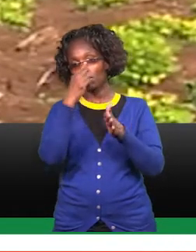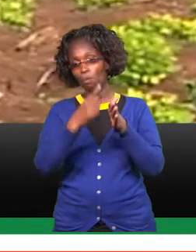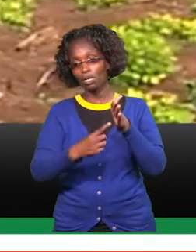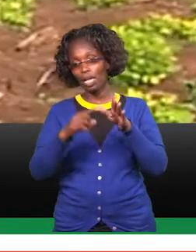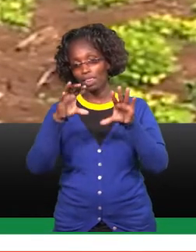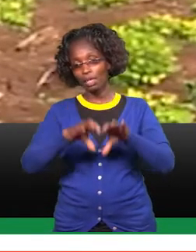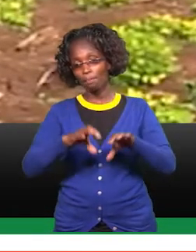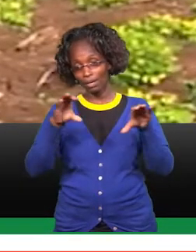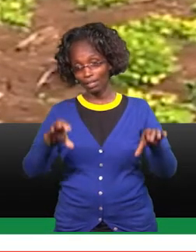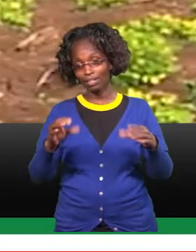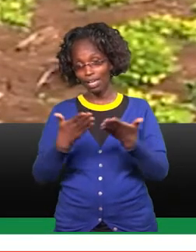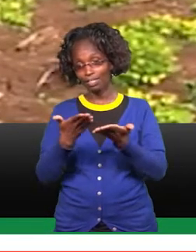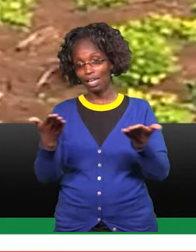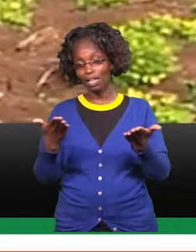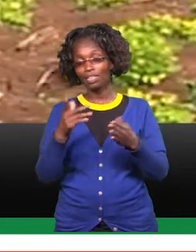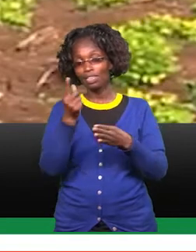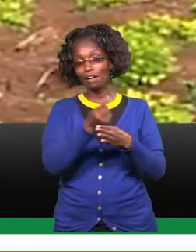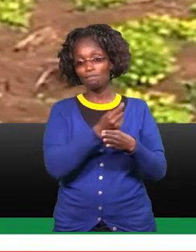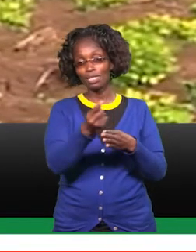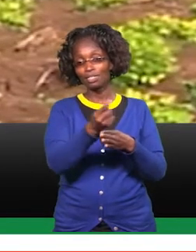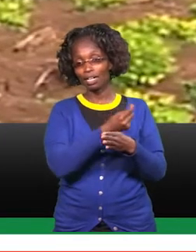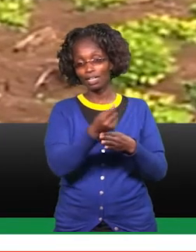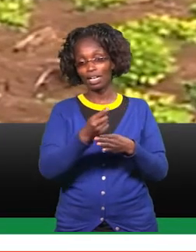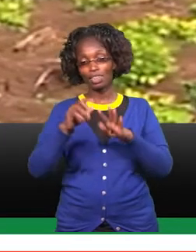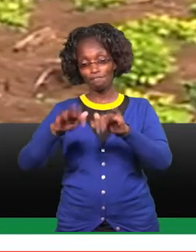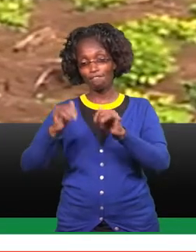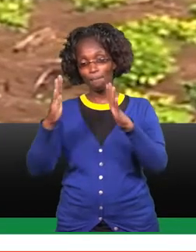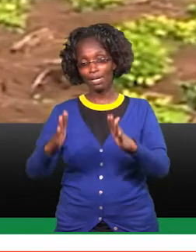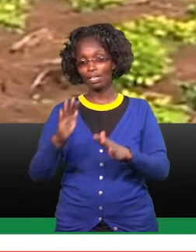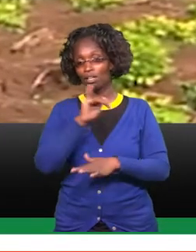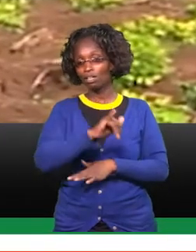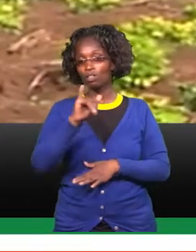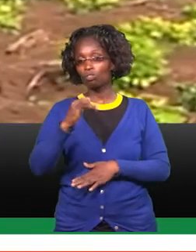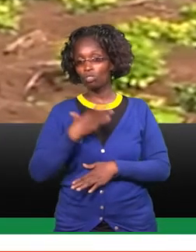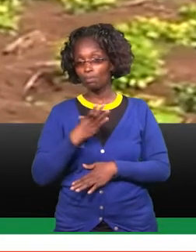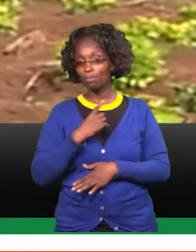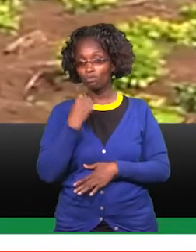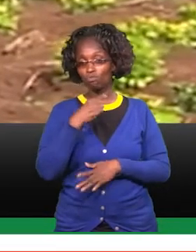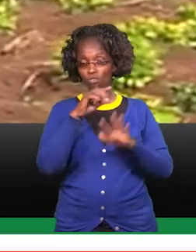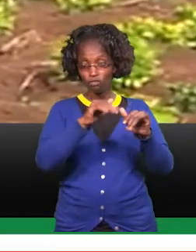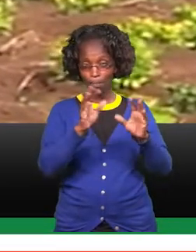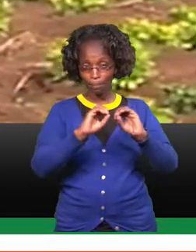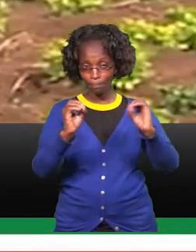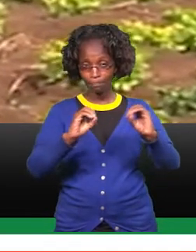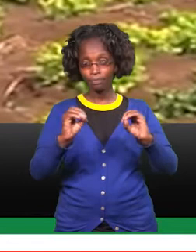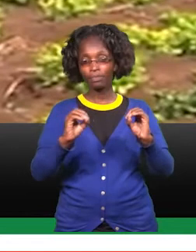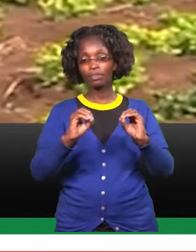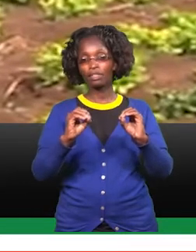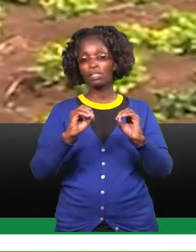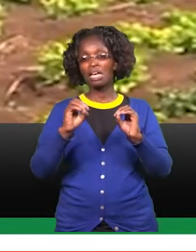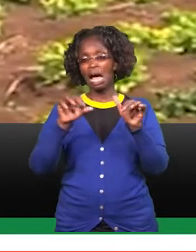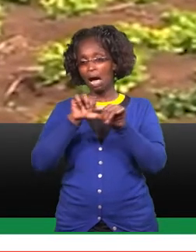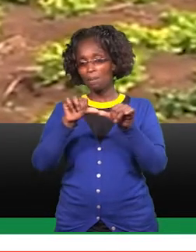tumbo, cause wamekuwa kitrain wakulima na wale ambao si wakulima mambo ya